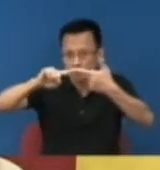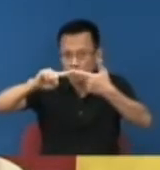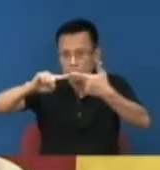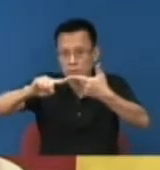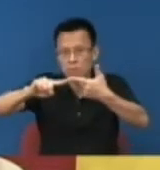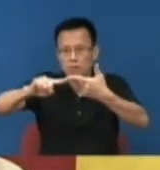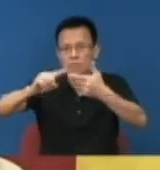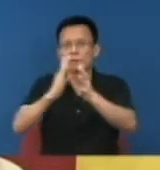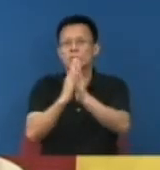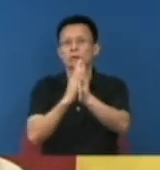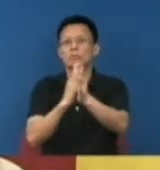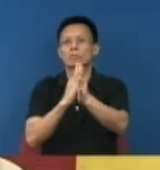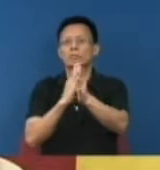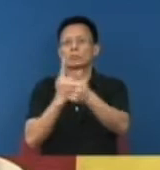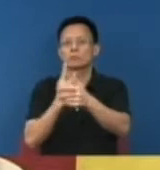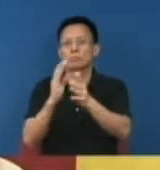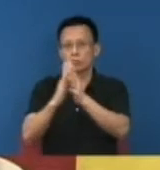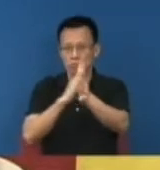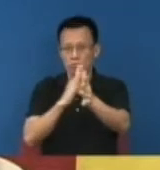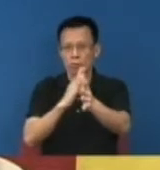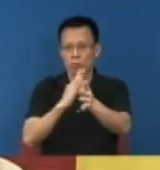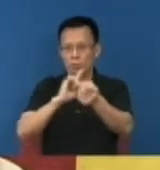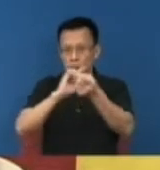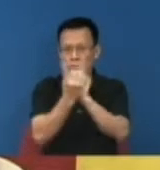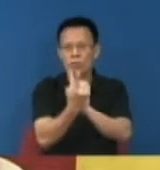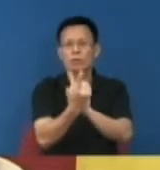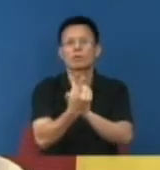隊咧，嗰、那個團隊咧就接替就得啦。